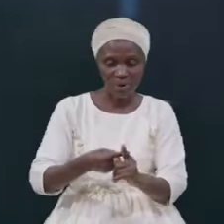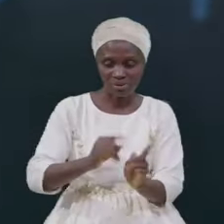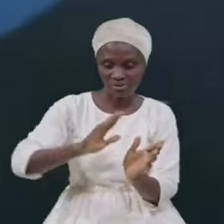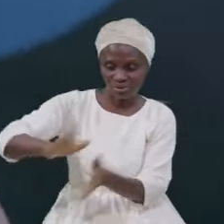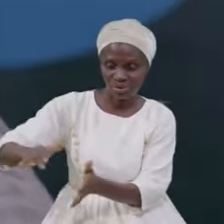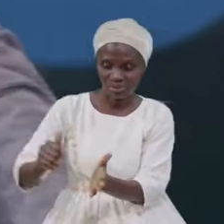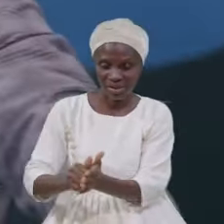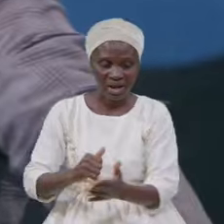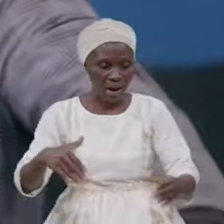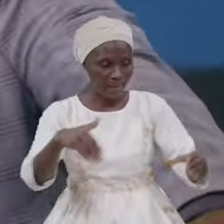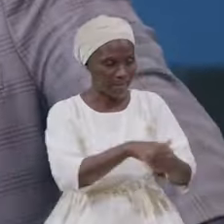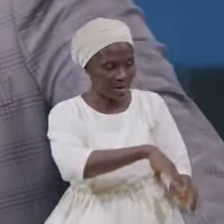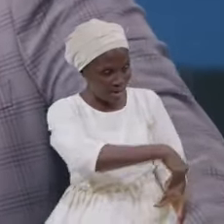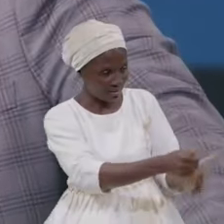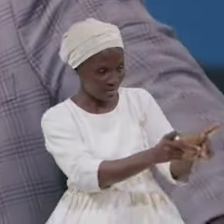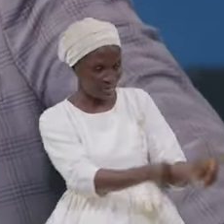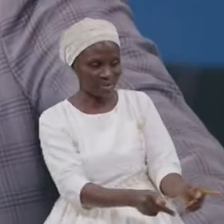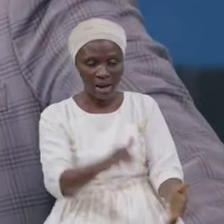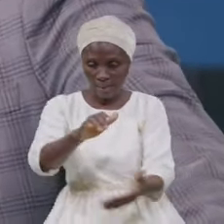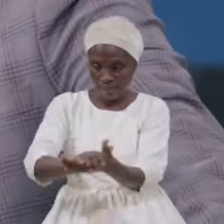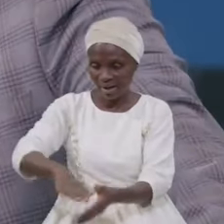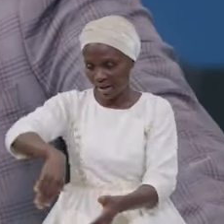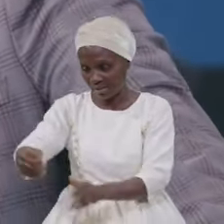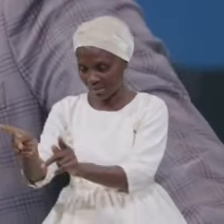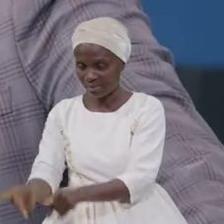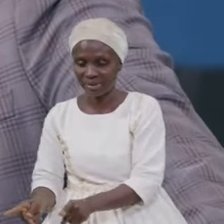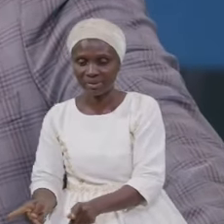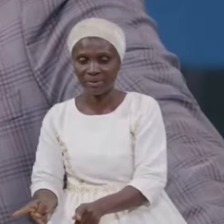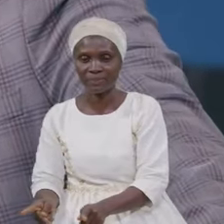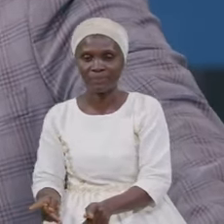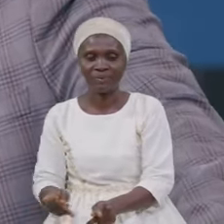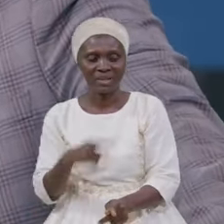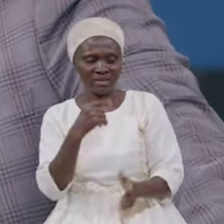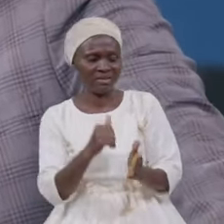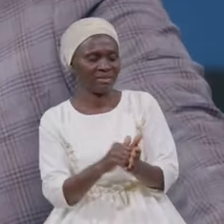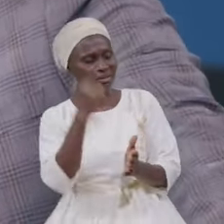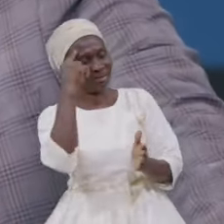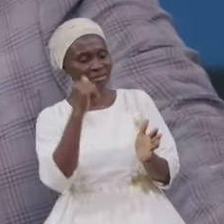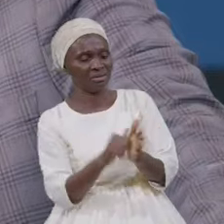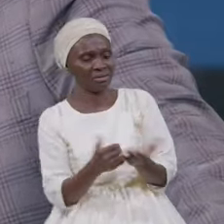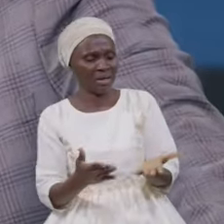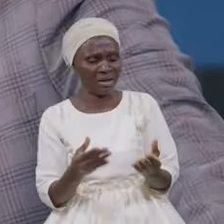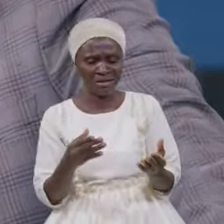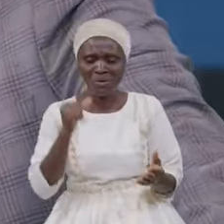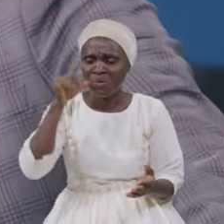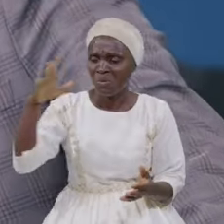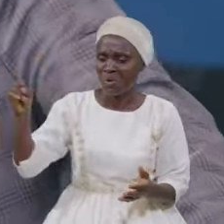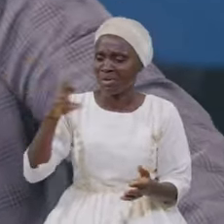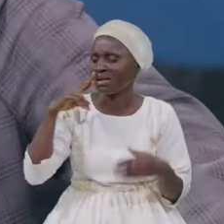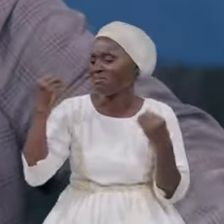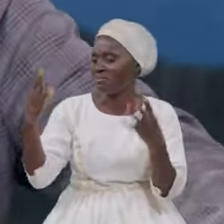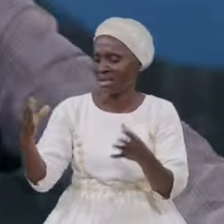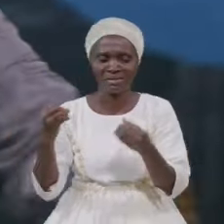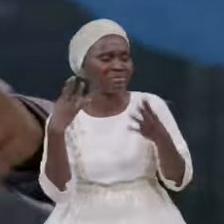ils prennent encore une autre. Et après tout, les femmes sont là, hein. Et les femmes sont plus nombreuses que les